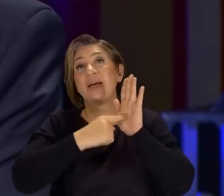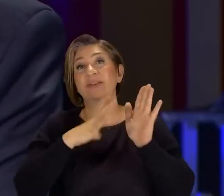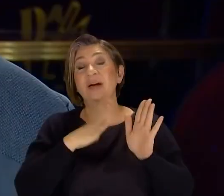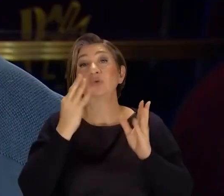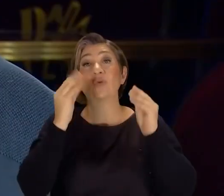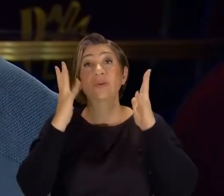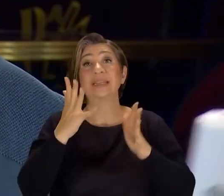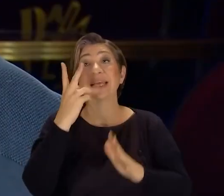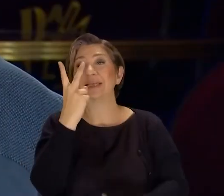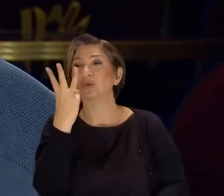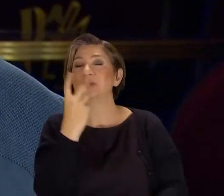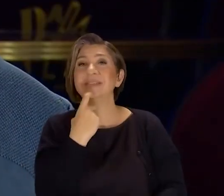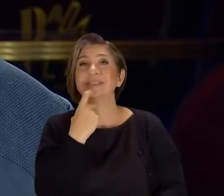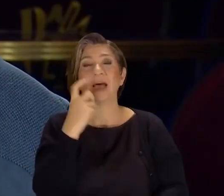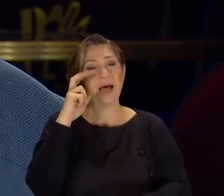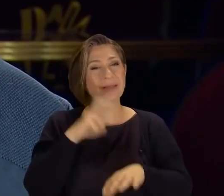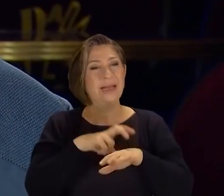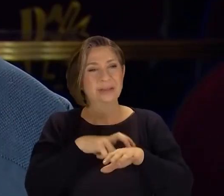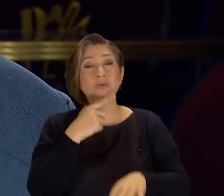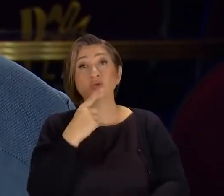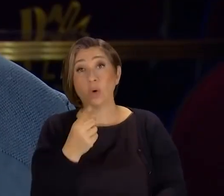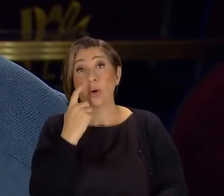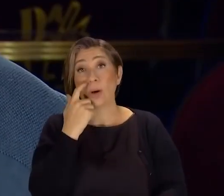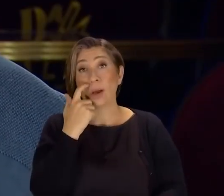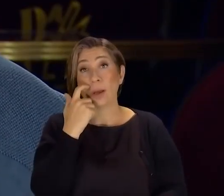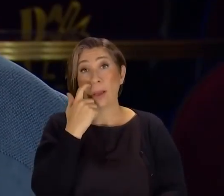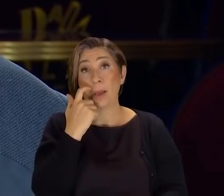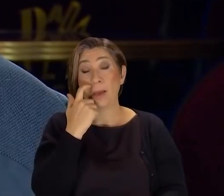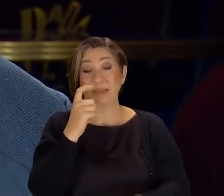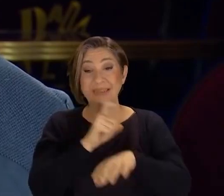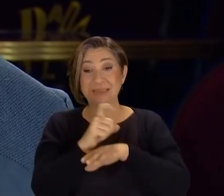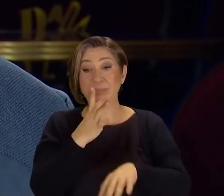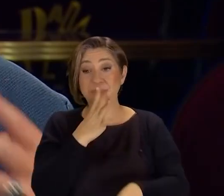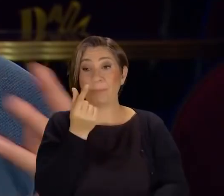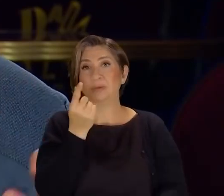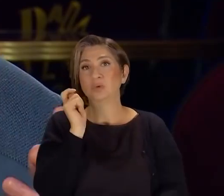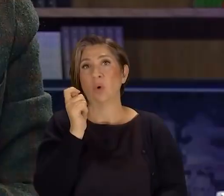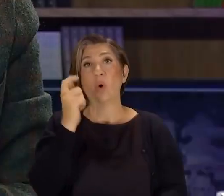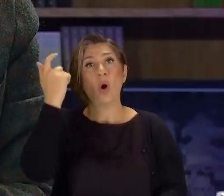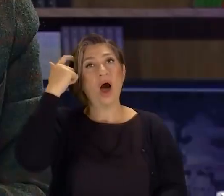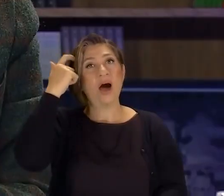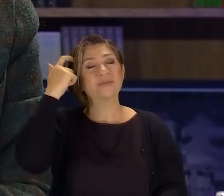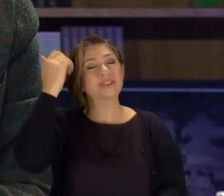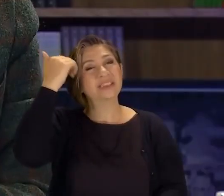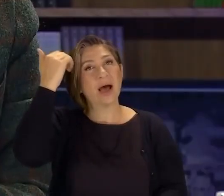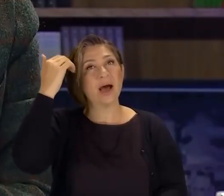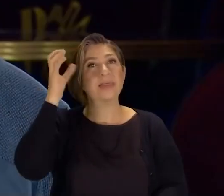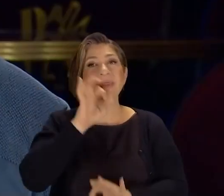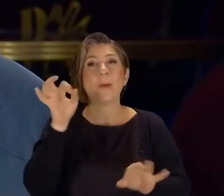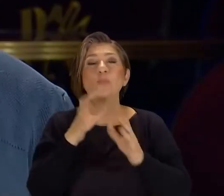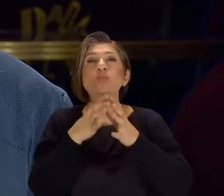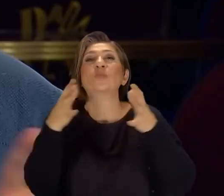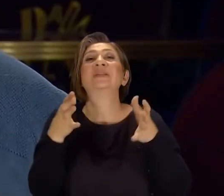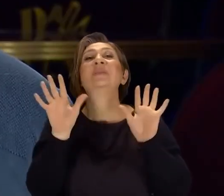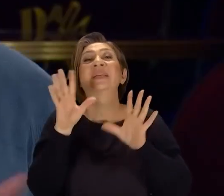Çoğu insan mesela 2-3 yaşında anılarını hatırladığını iddia ediyor. Şimdi bu sinir bilimsel olarak biraz zor çünkü o hafıza yolları o yaşlarda tam olgunlaşmadığı